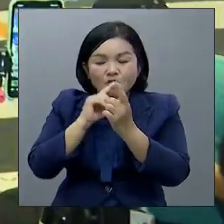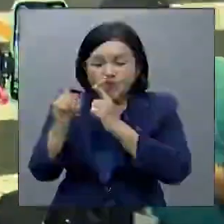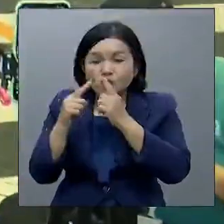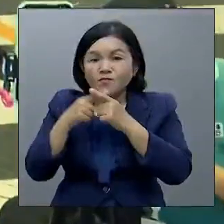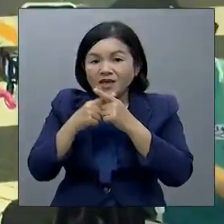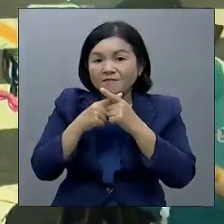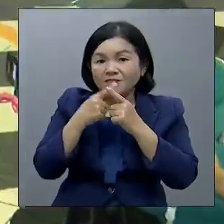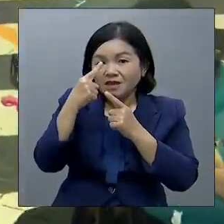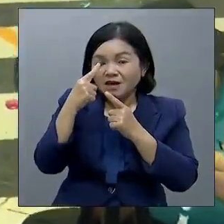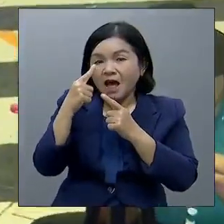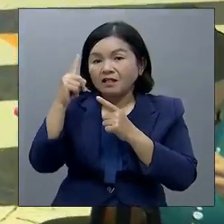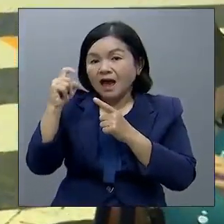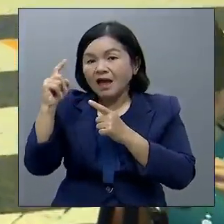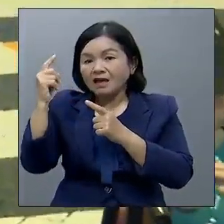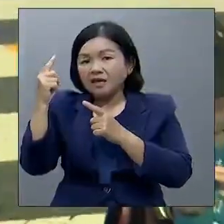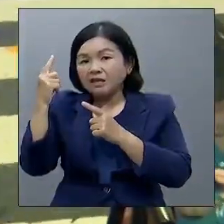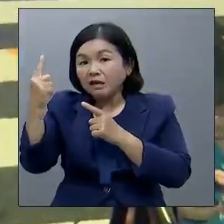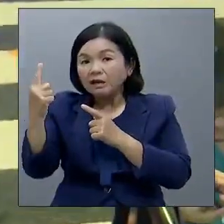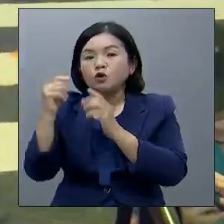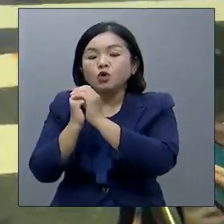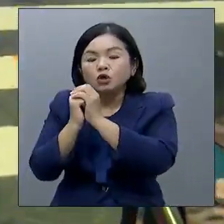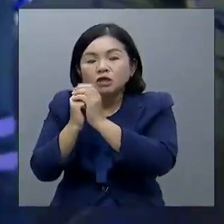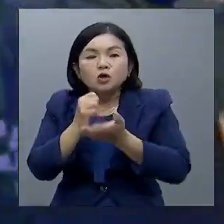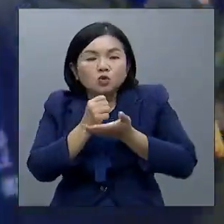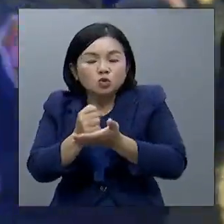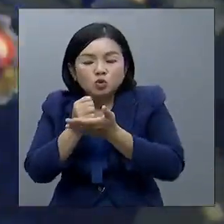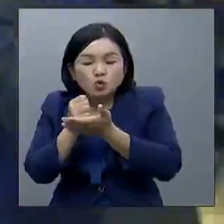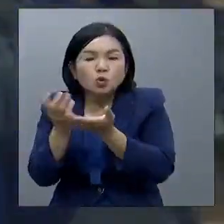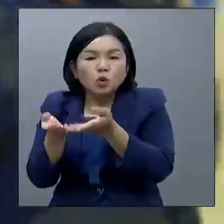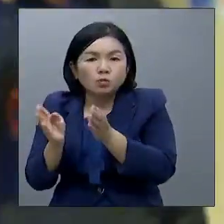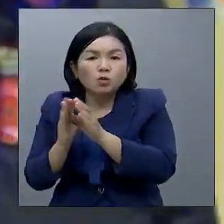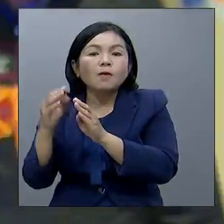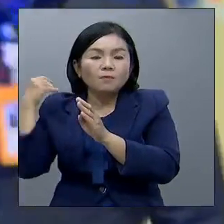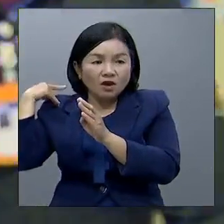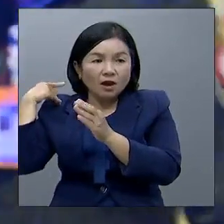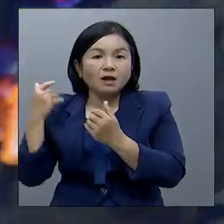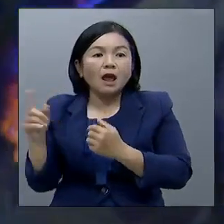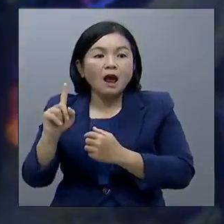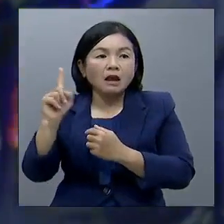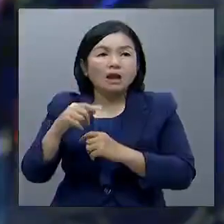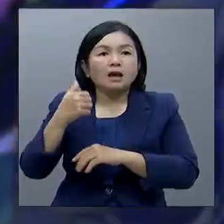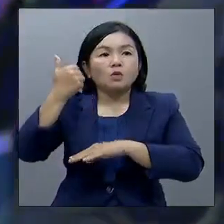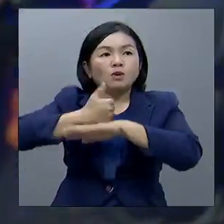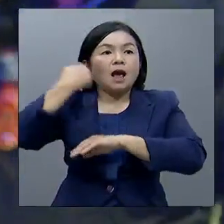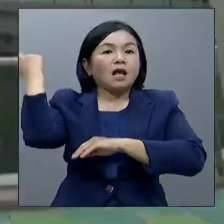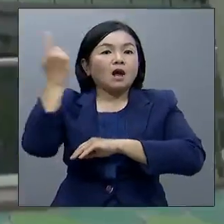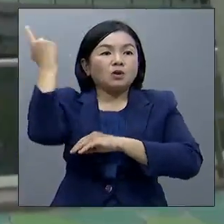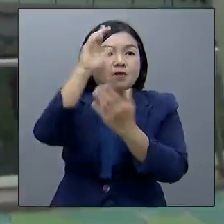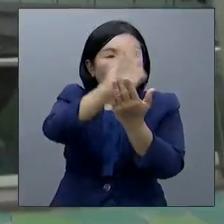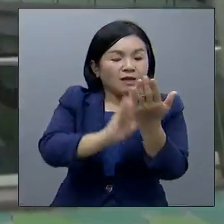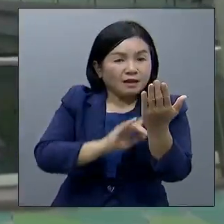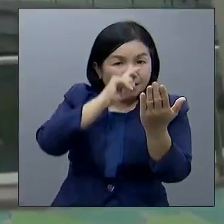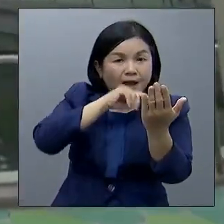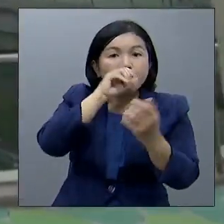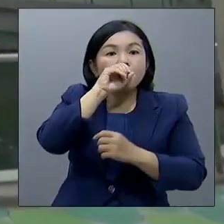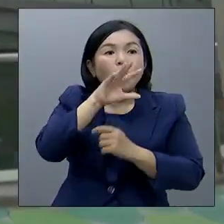การเยียวยาให้กับผู้เสียชีวิตโดยยืนยันว่าจะให้ความช่วยเหลืออย่างเต็มที่ในขณะที่ผู้ว่าการท่องเที่ยวประเทศไทยนะคะระบุว่าได้มี